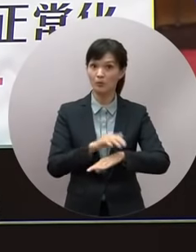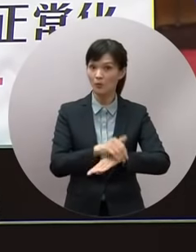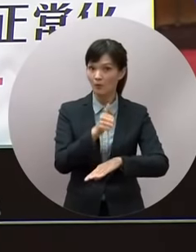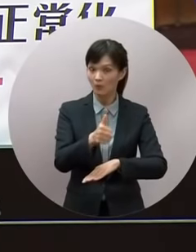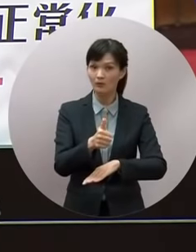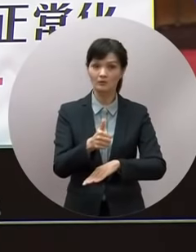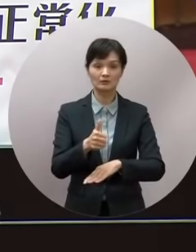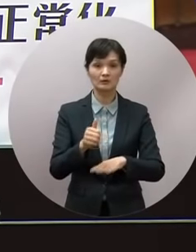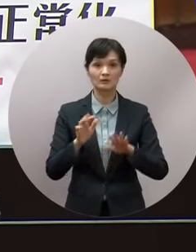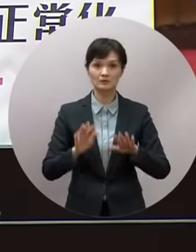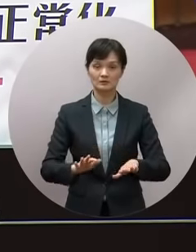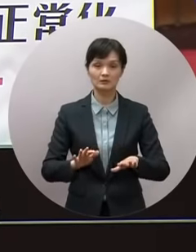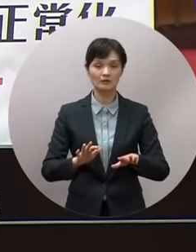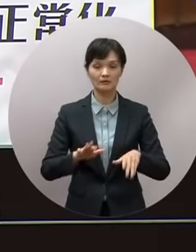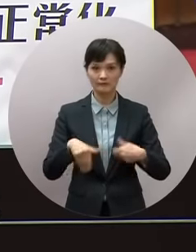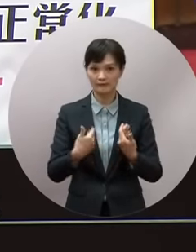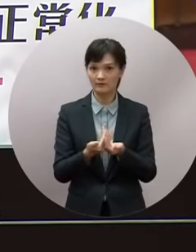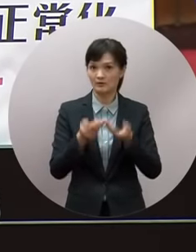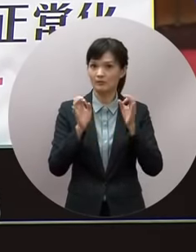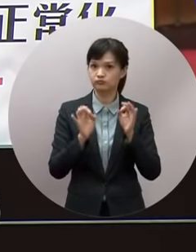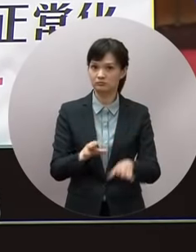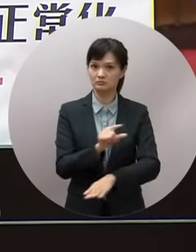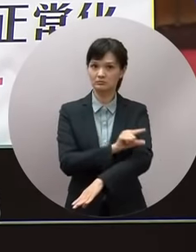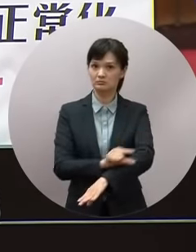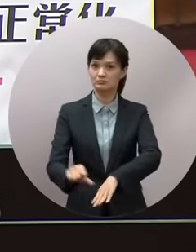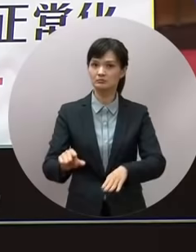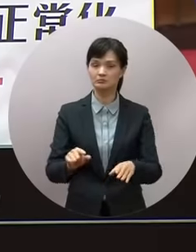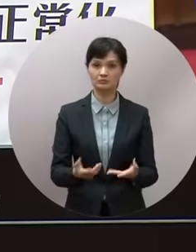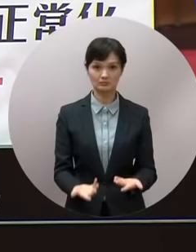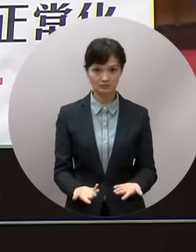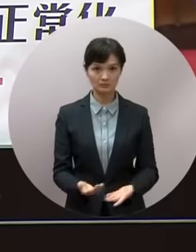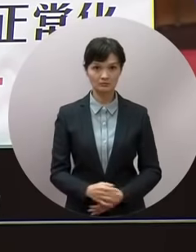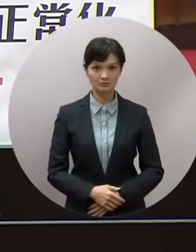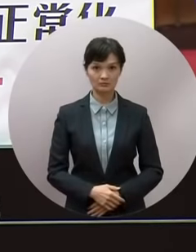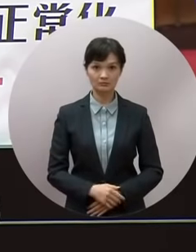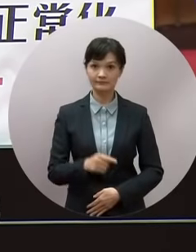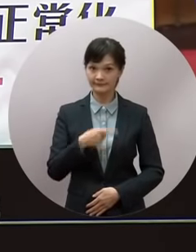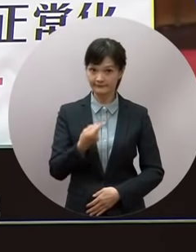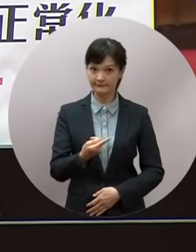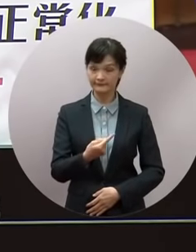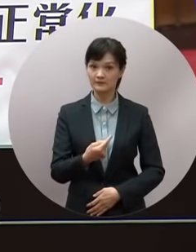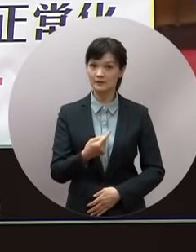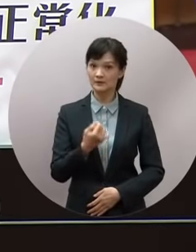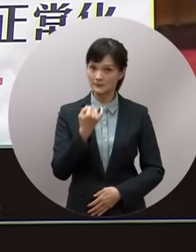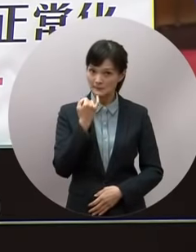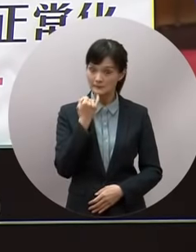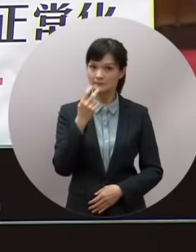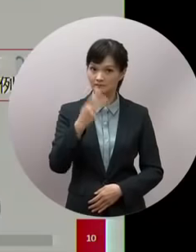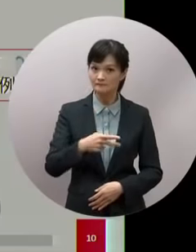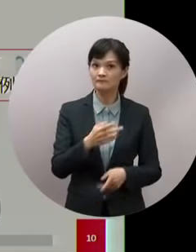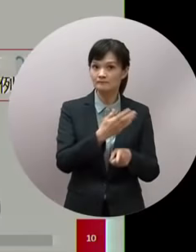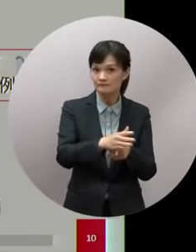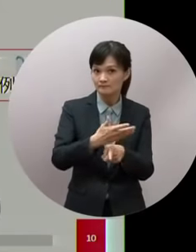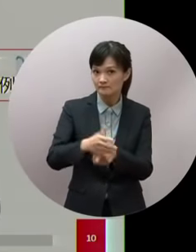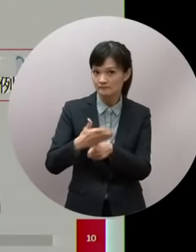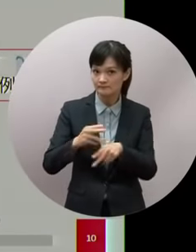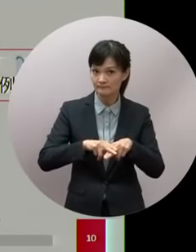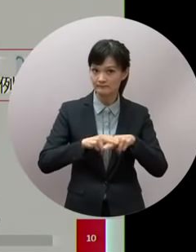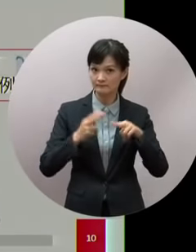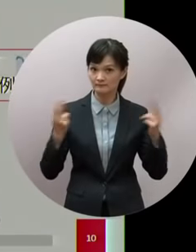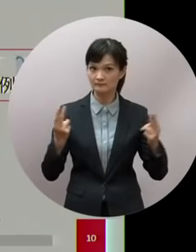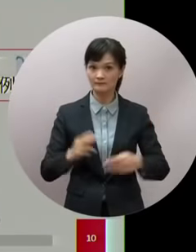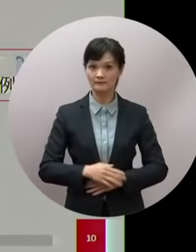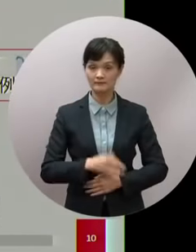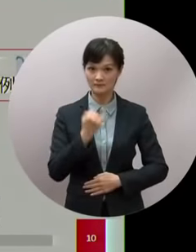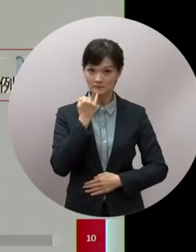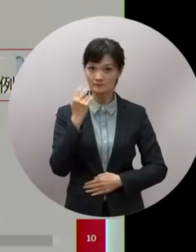亏一篑，都会回到原点。所以下一页，我们可以分流解禁，我们可以来做